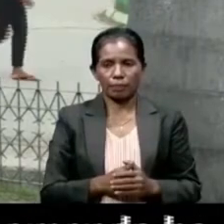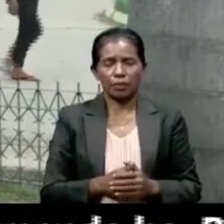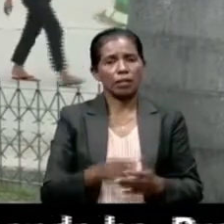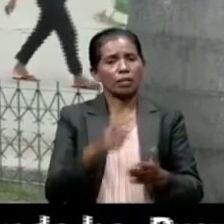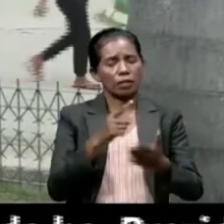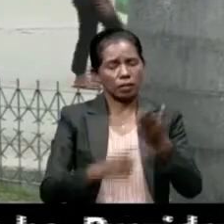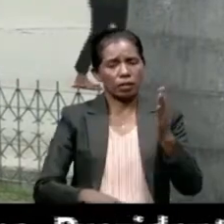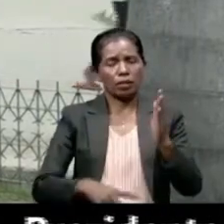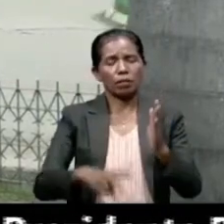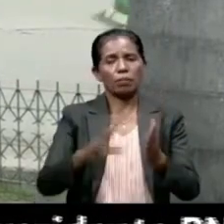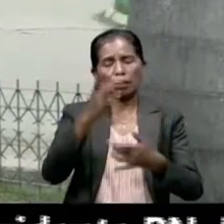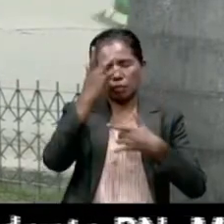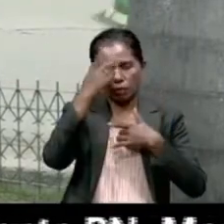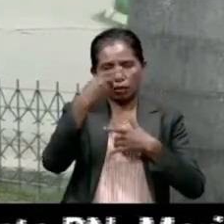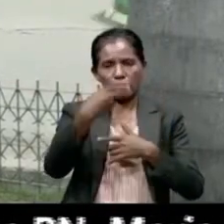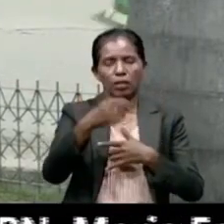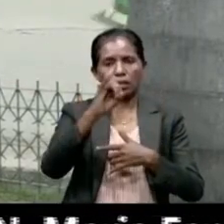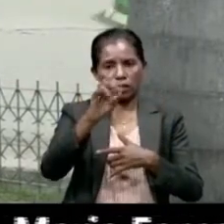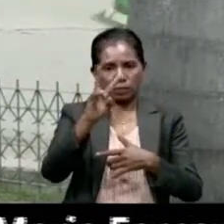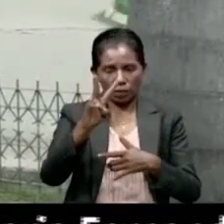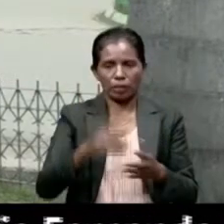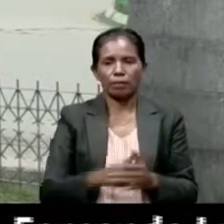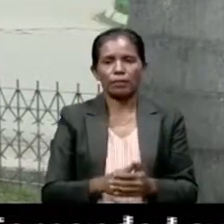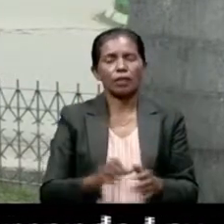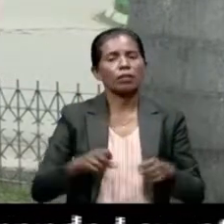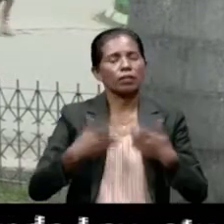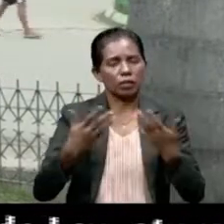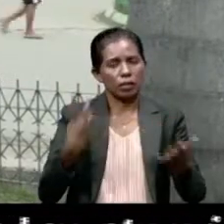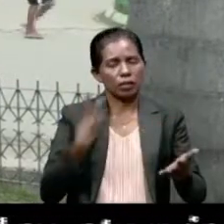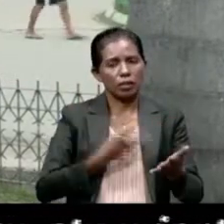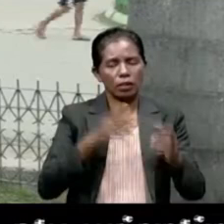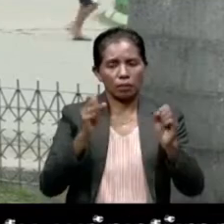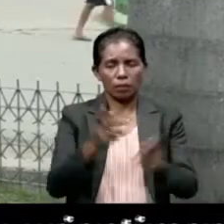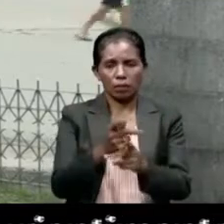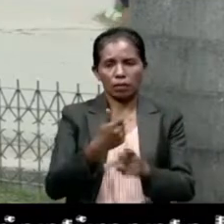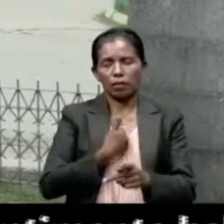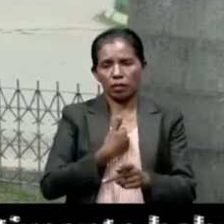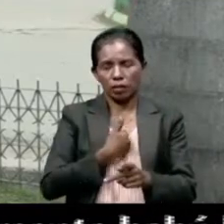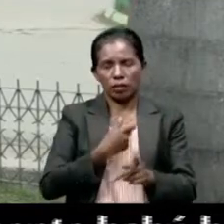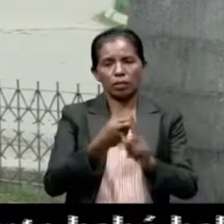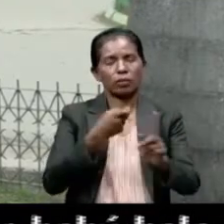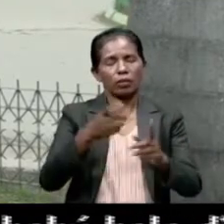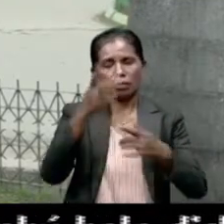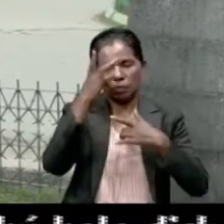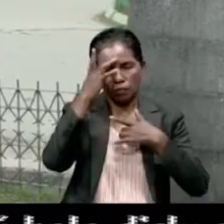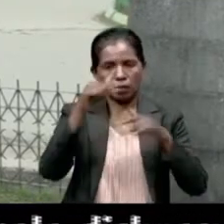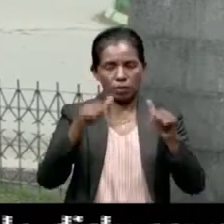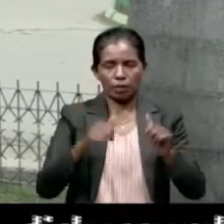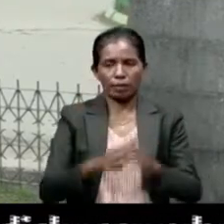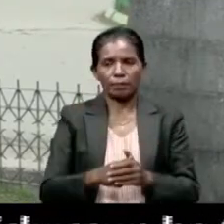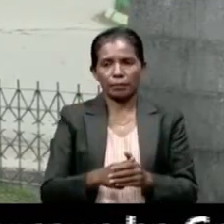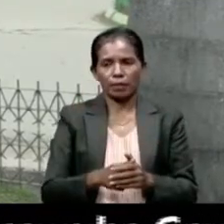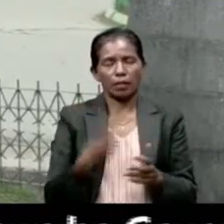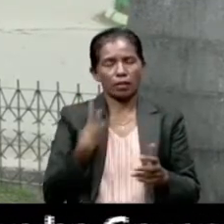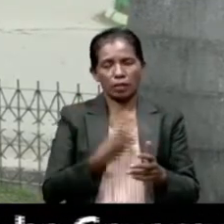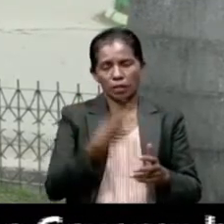mak virus hagai visida, no insa, ita tu bele cuidado itanian husi virus idane. Tirmai,